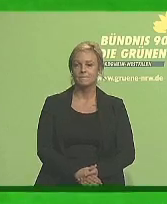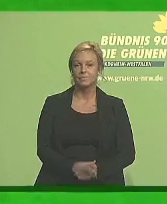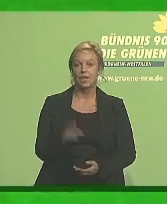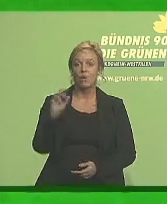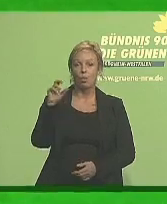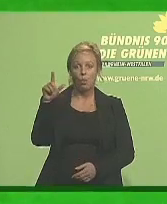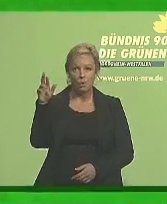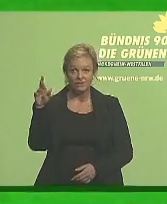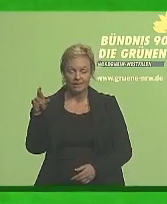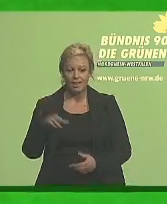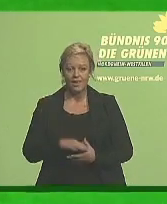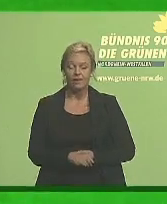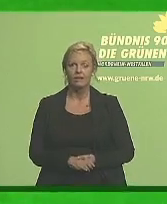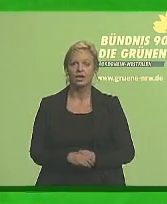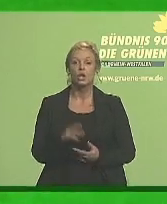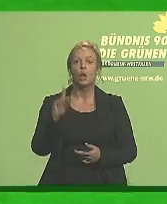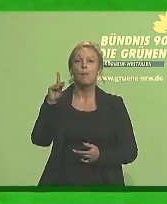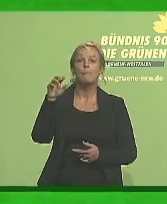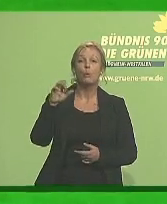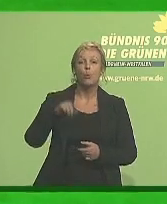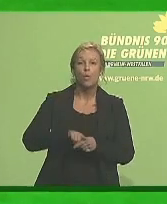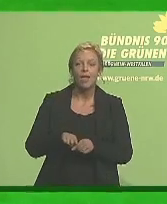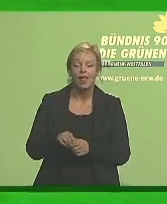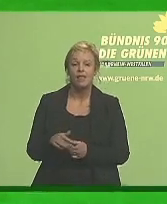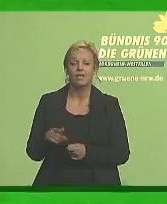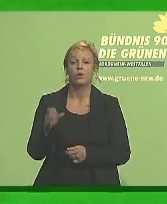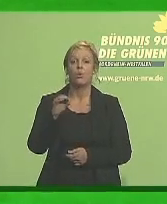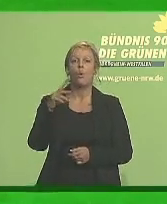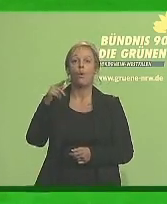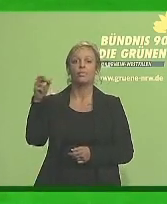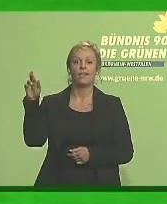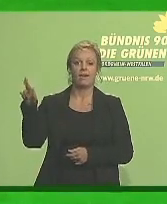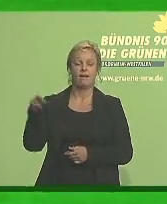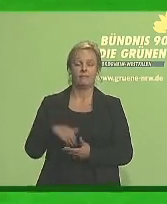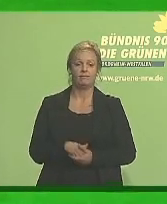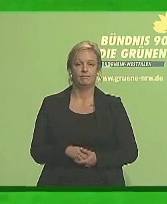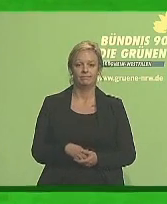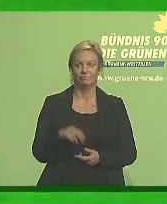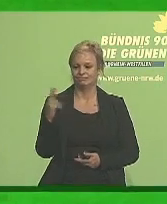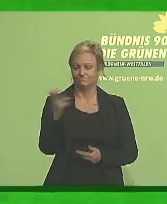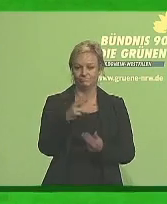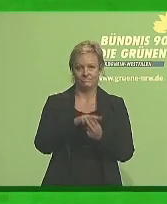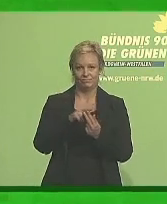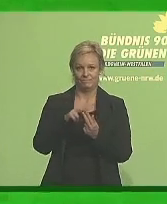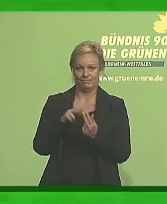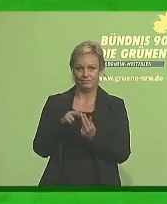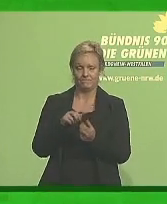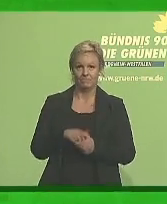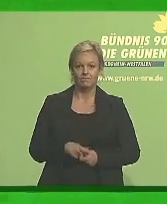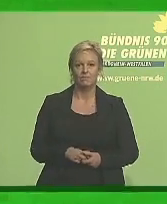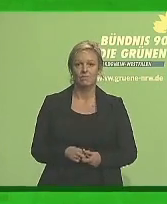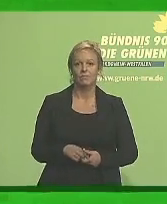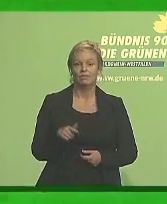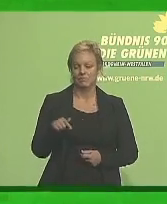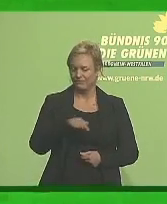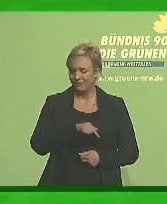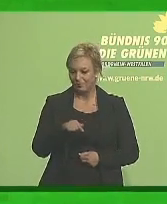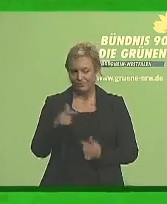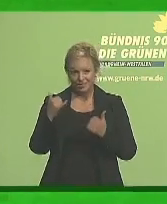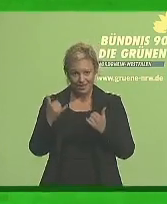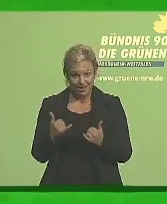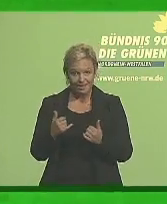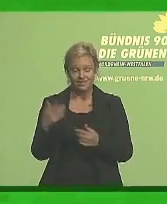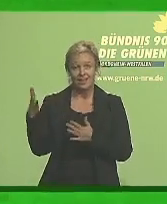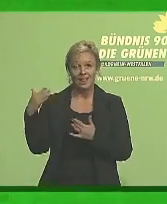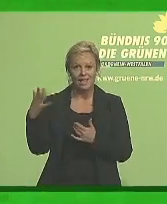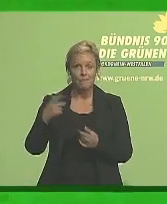Rösler, Brüderle, Oettinger. Das sind diejenigen, die bisher für Klima- und